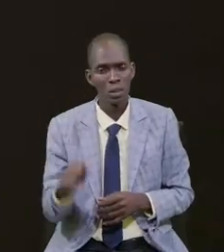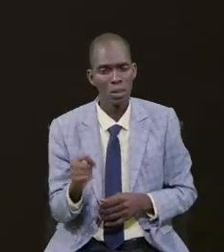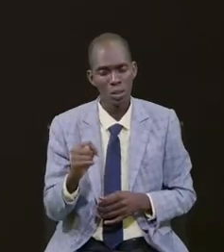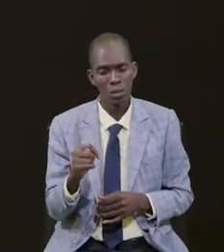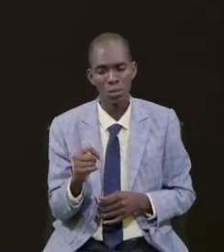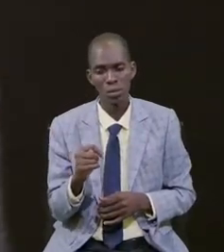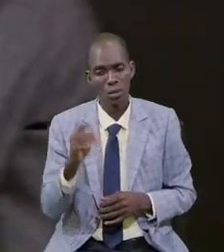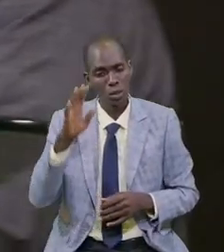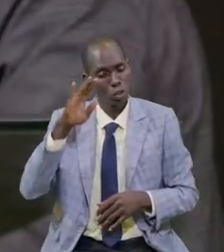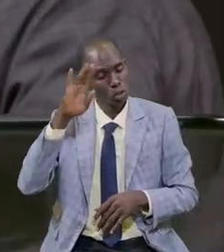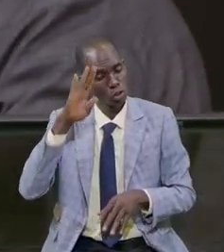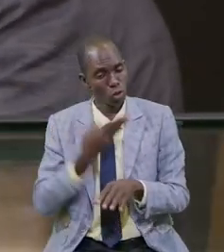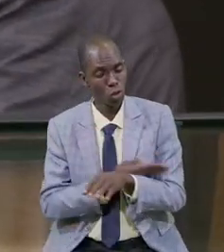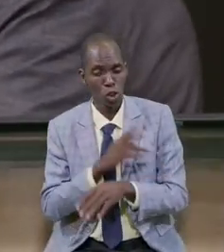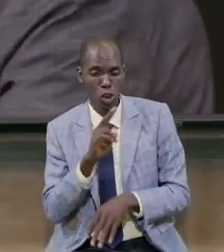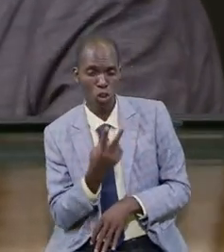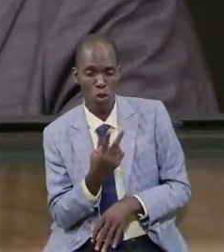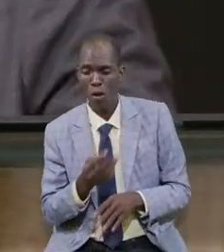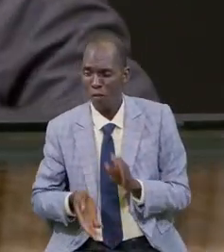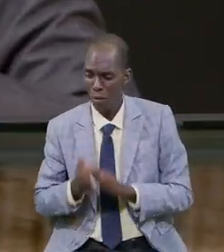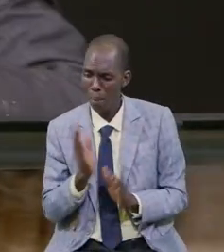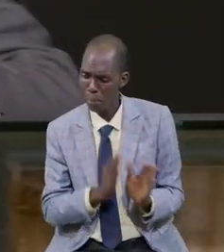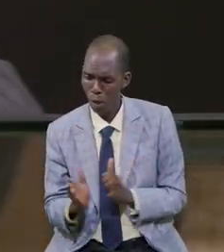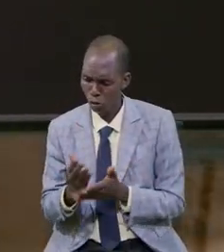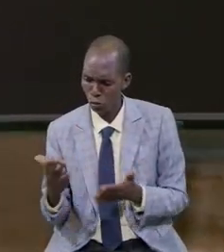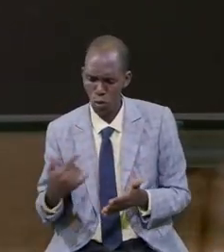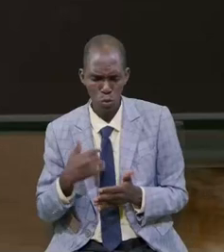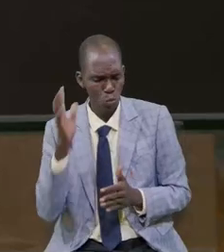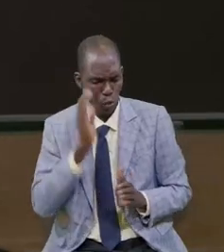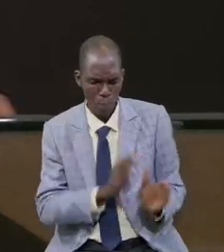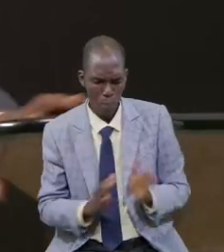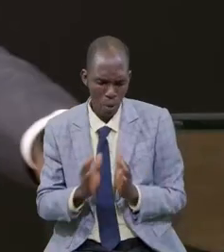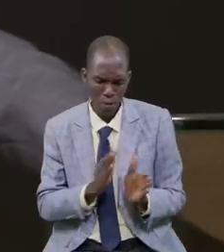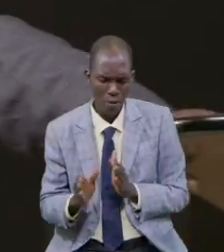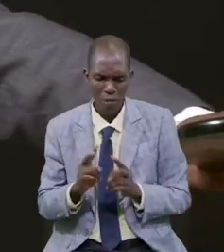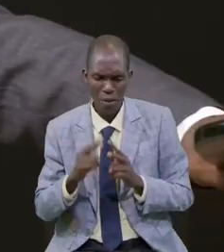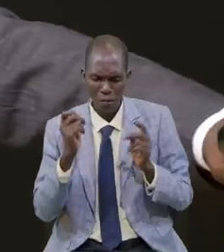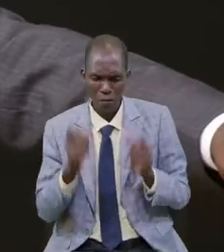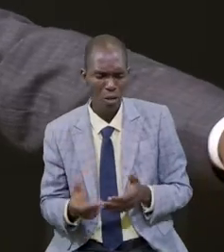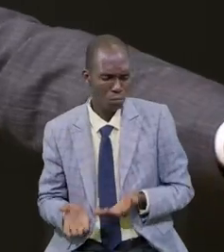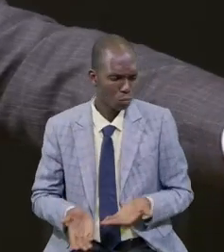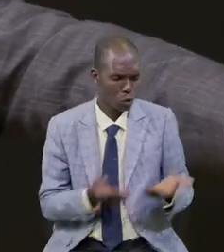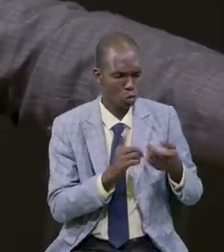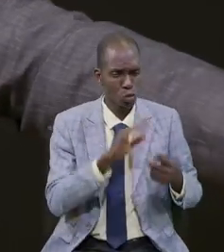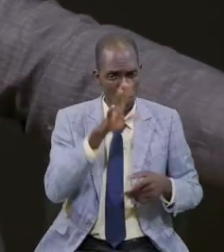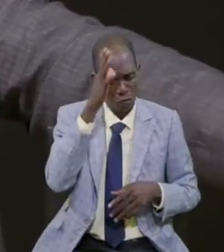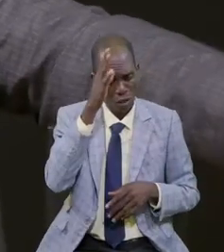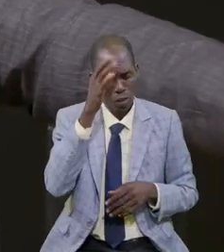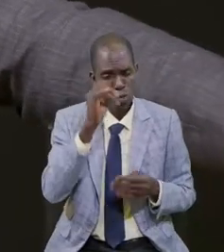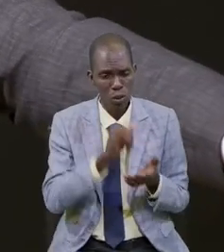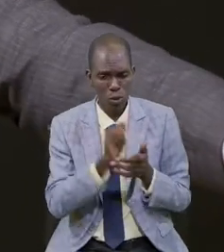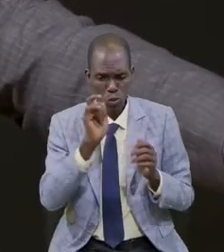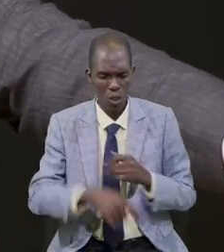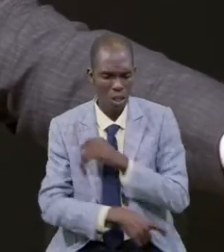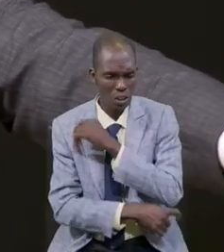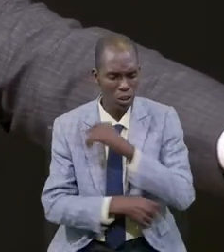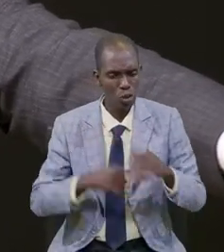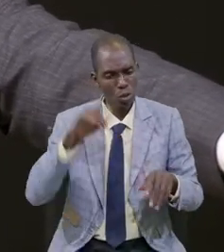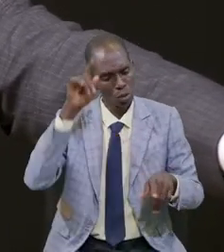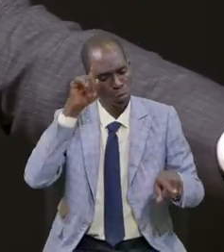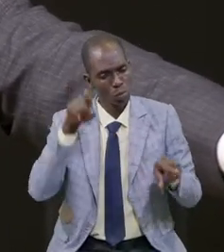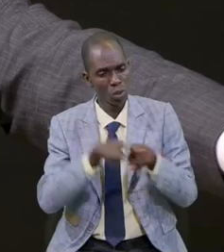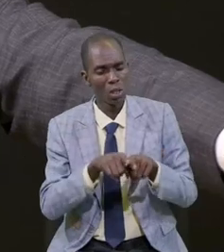vais préparer ça. Et tu vas l'amener à ton père rapidement avant qu'il ne soit de retour pour que tu aies la bénédiction.